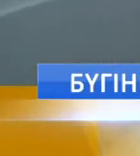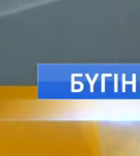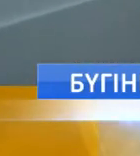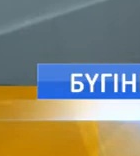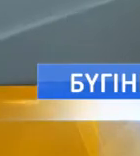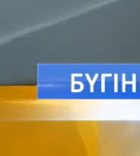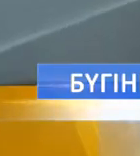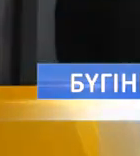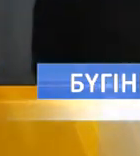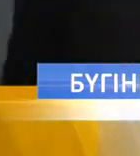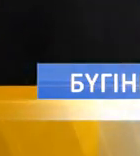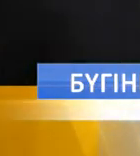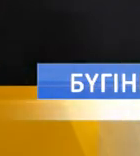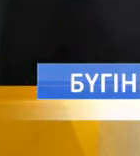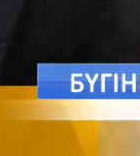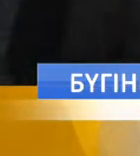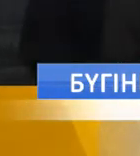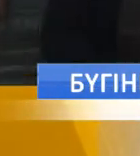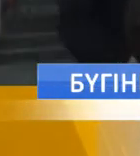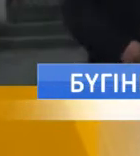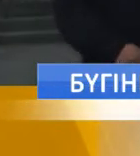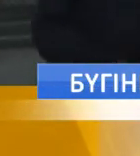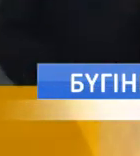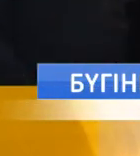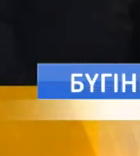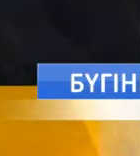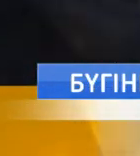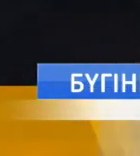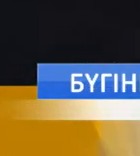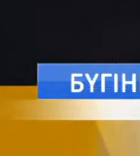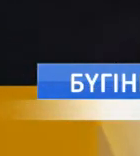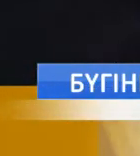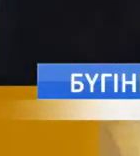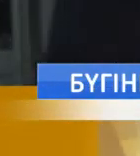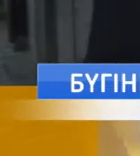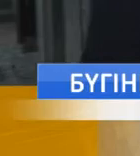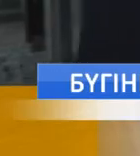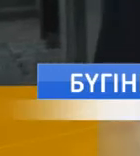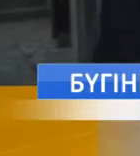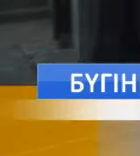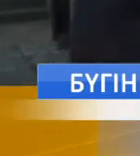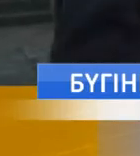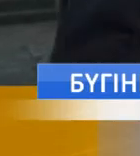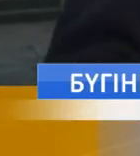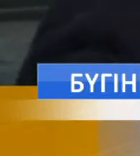Әлсізге әлім жеттік жасаған Оңбайды. Текелі қаласында зейнеткерден ақша мен бағалы бұйым талап еткен қос қарақшы